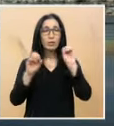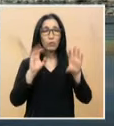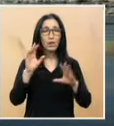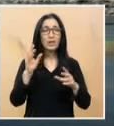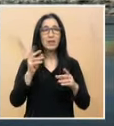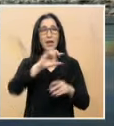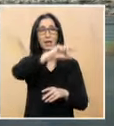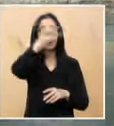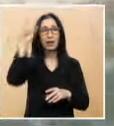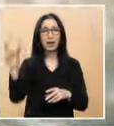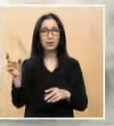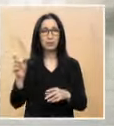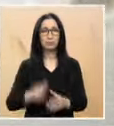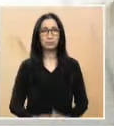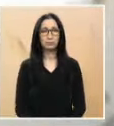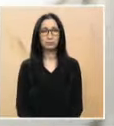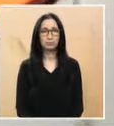цветовете на дъгата.